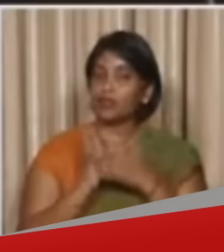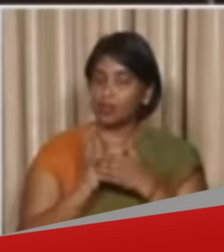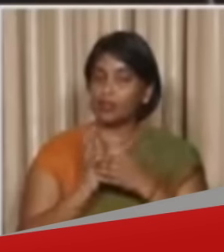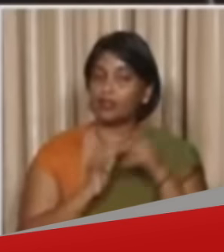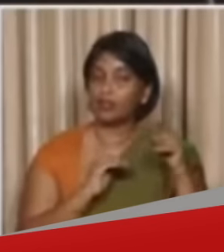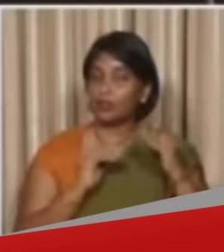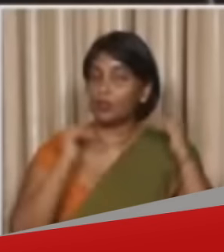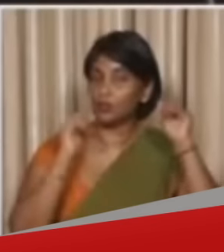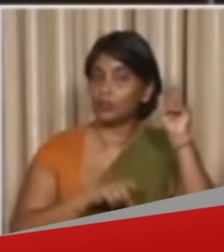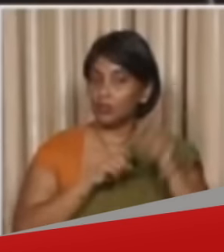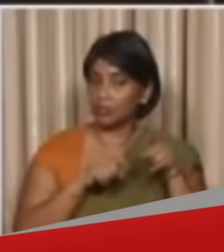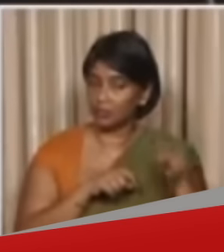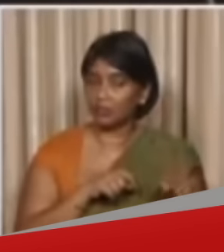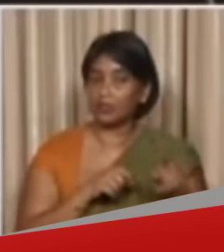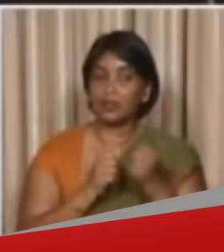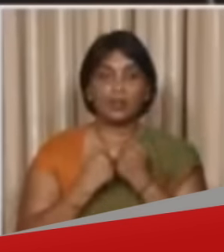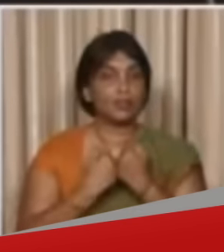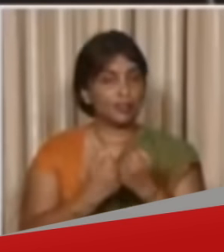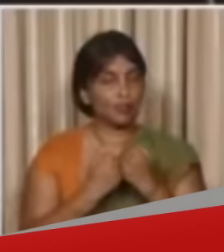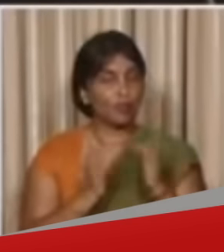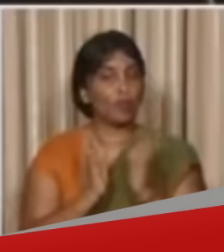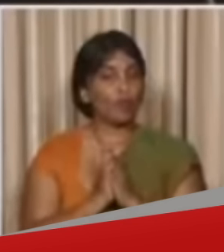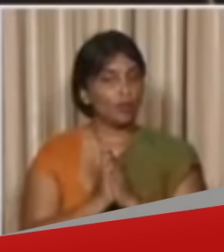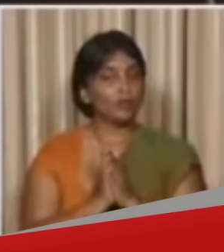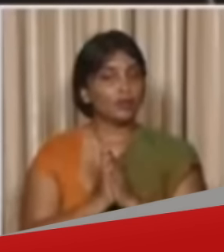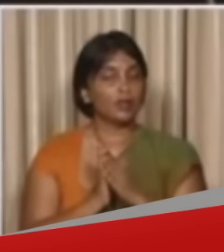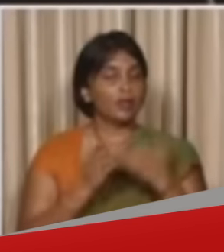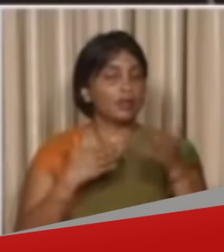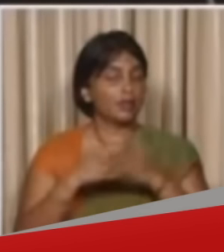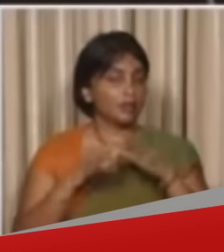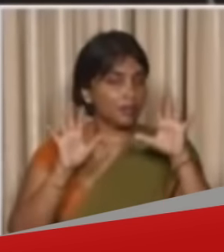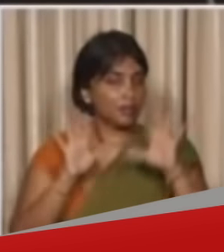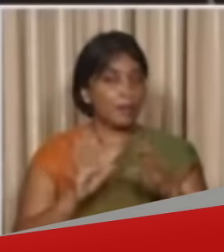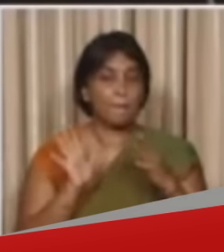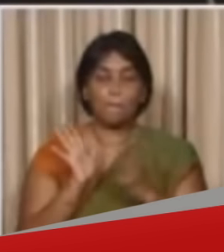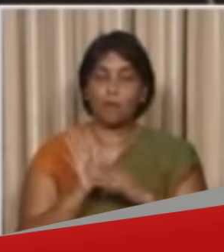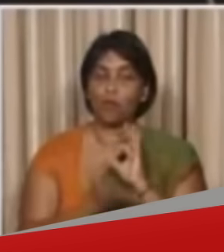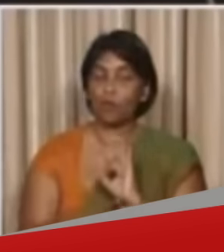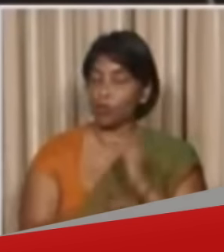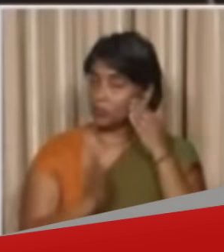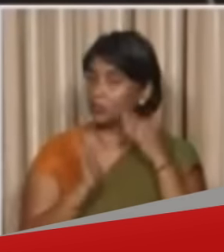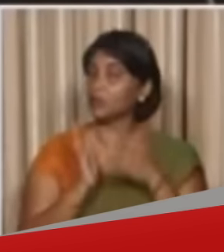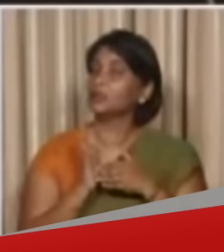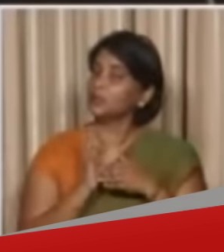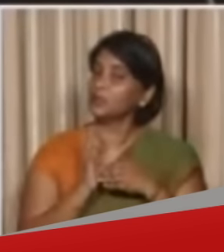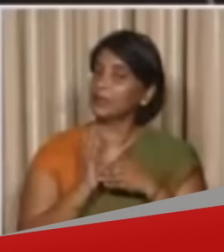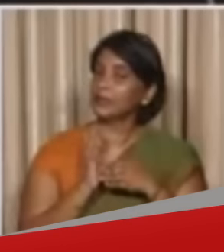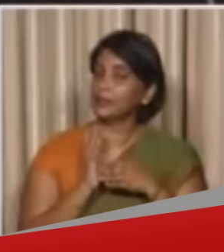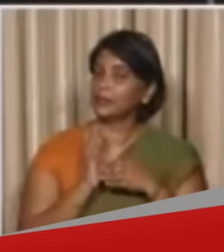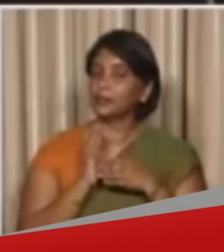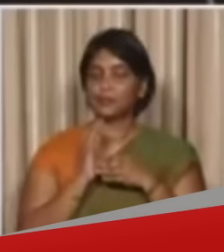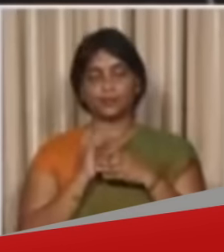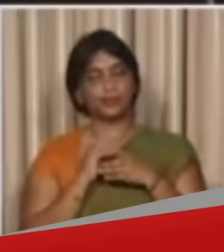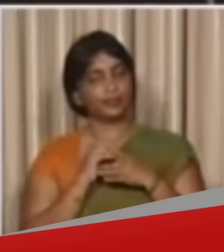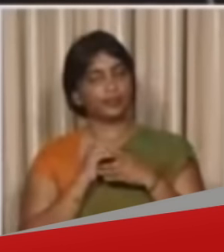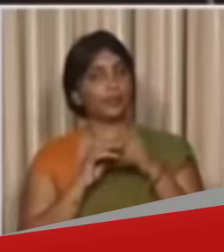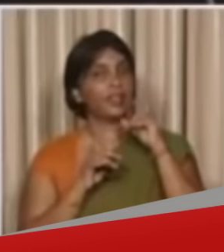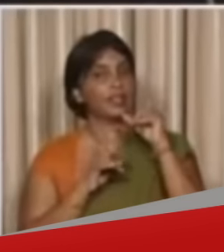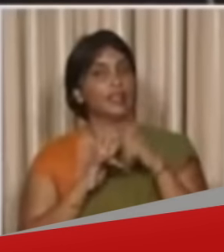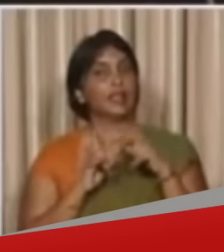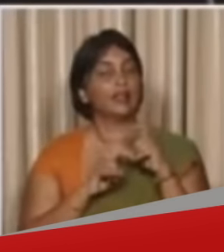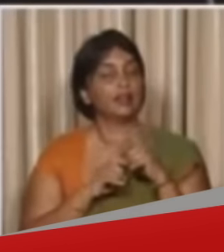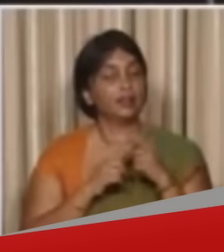උසස් නිලධාරීන් ගමන් සටහන් පොත්වල සටහන් ඇමනුම් 10 මානාල බුදු පිළිම සිද්ධියට අදාළව CID එක සකස්